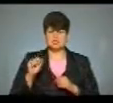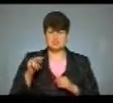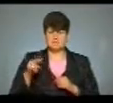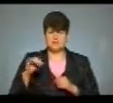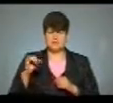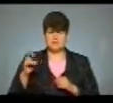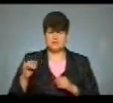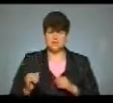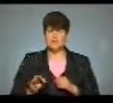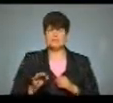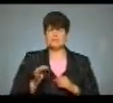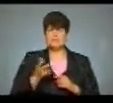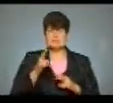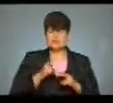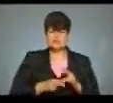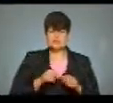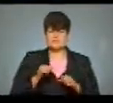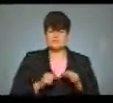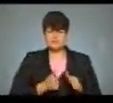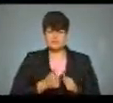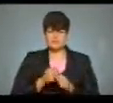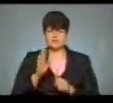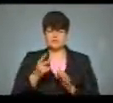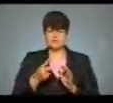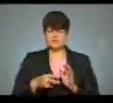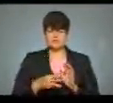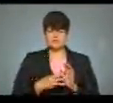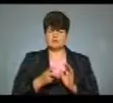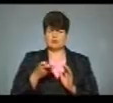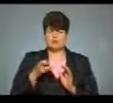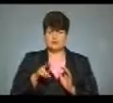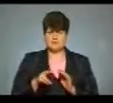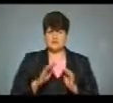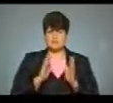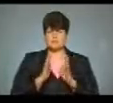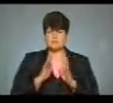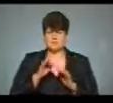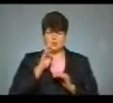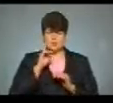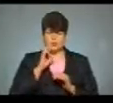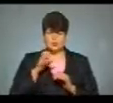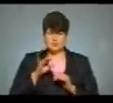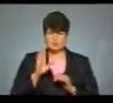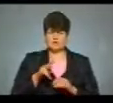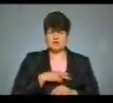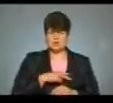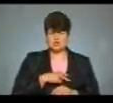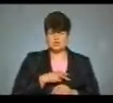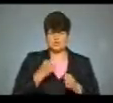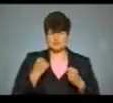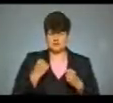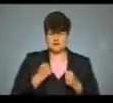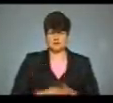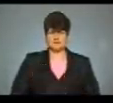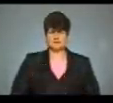шосе. Закінчення велоперегонів відбудеться 28 липня на проспекті Юності. Тоді ж відбудеться нагородження спортсменів. Віталій